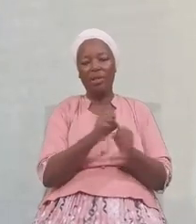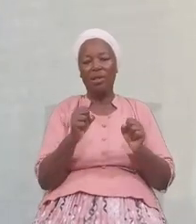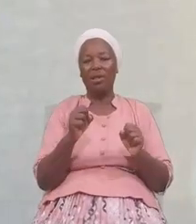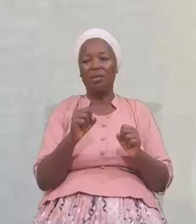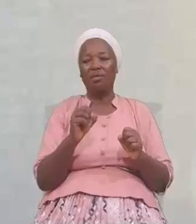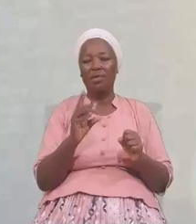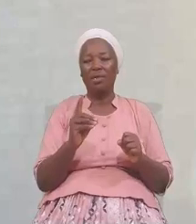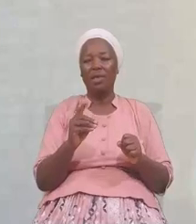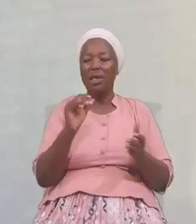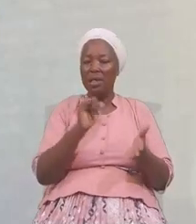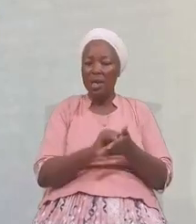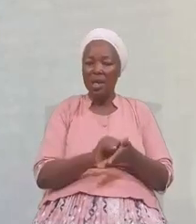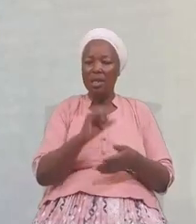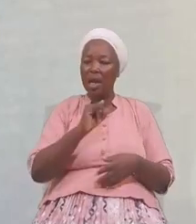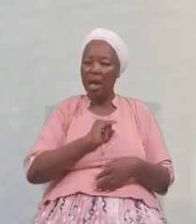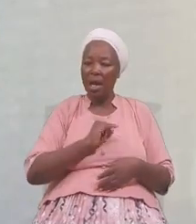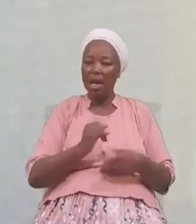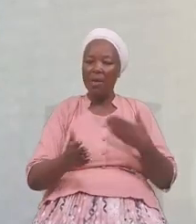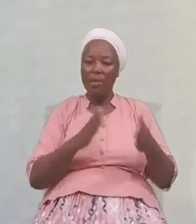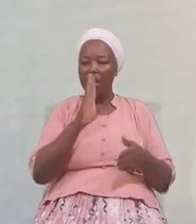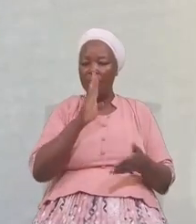pour que je sois pardonné,